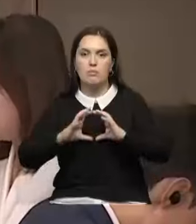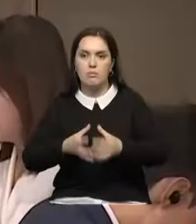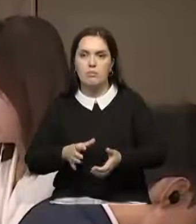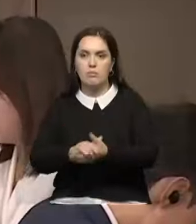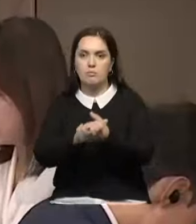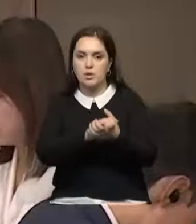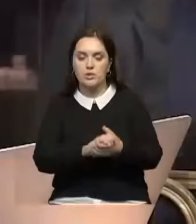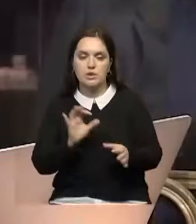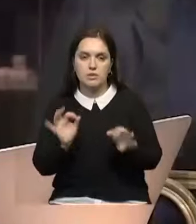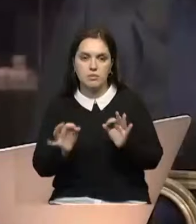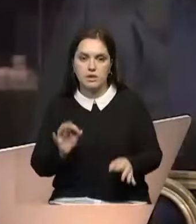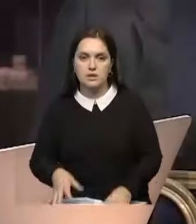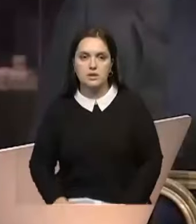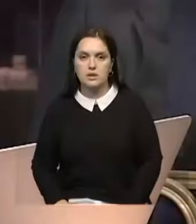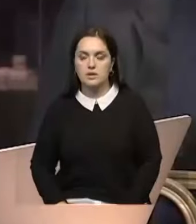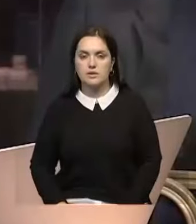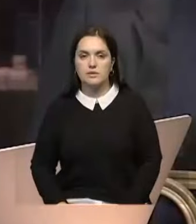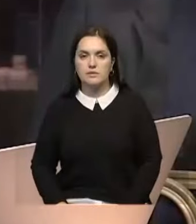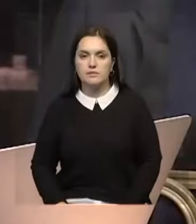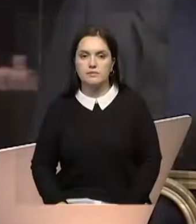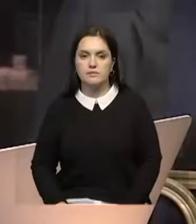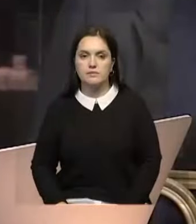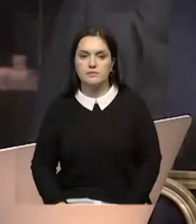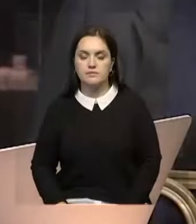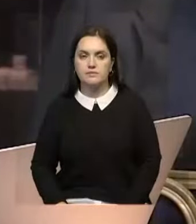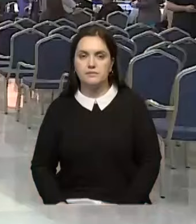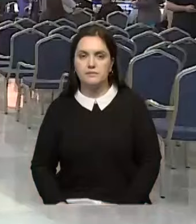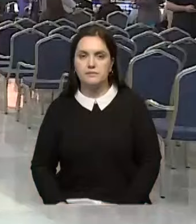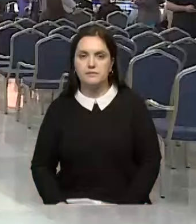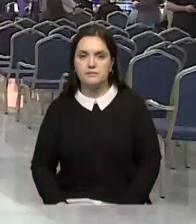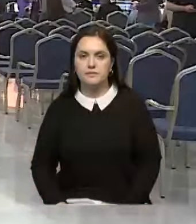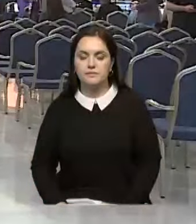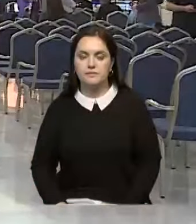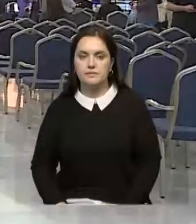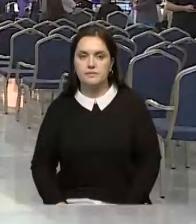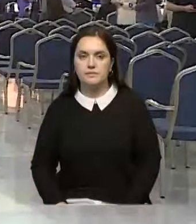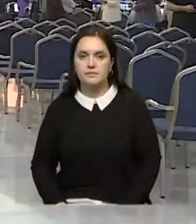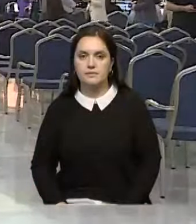и стабильности. Рауль Габитов, Нургали Мамырбаев, Ернар Нысанбай, 24 КИЗ.